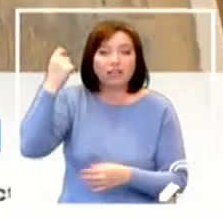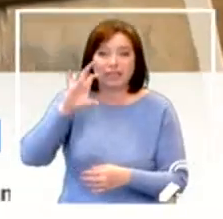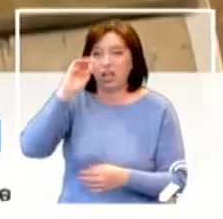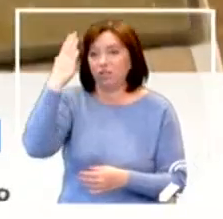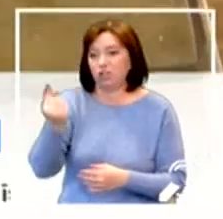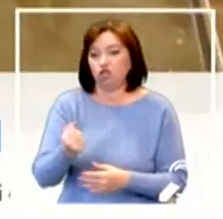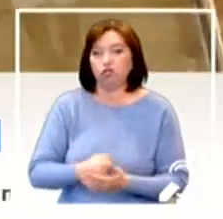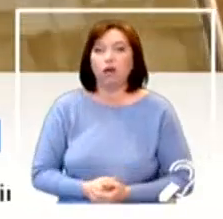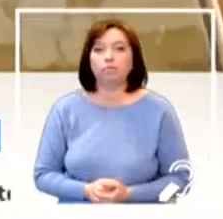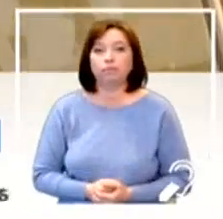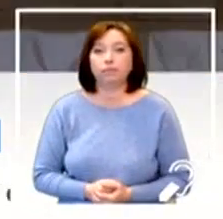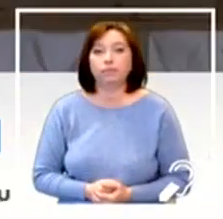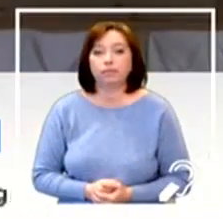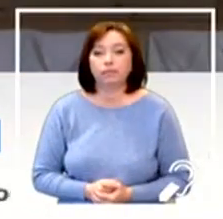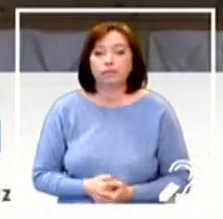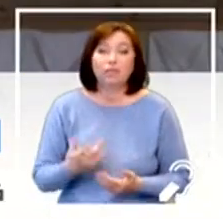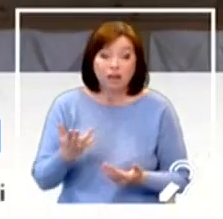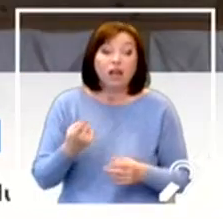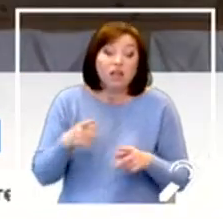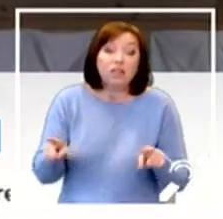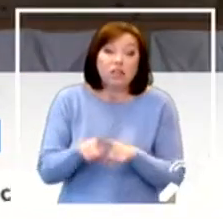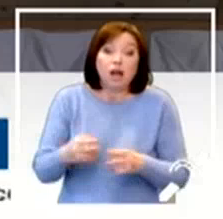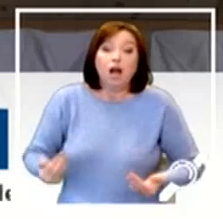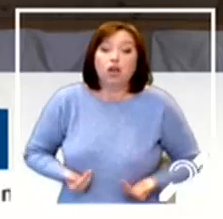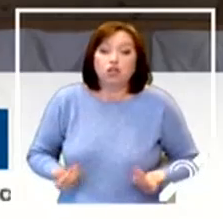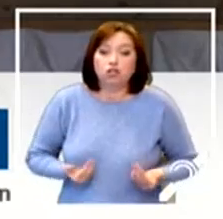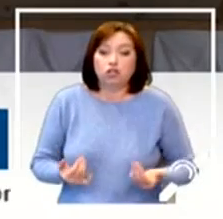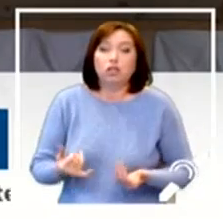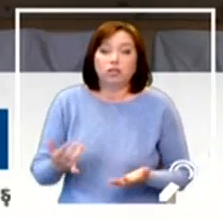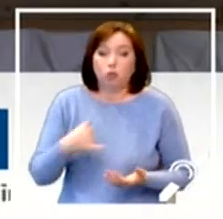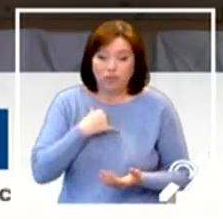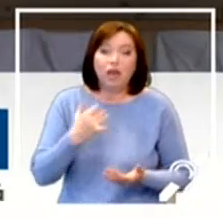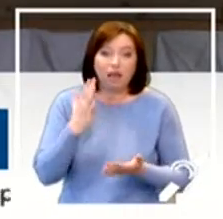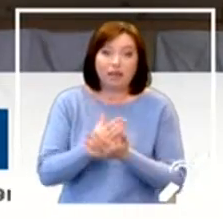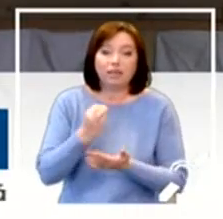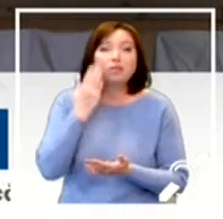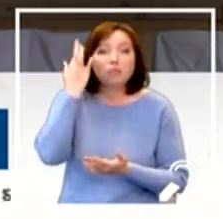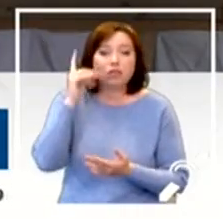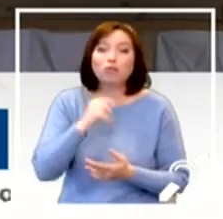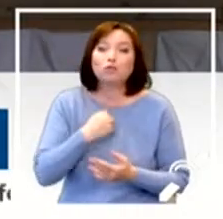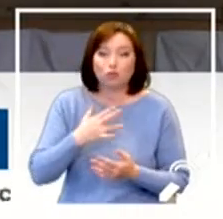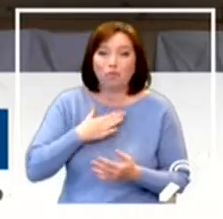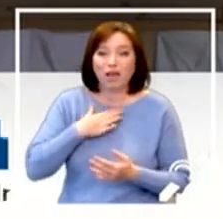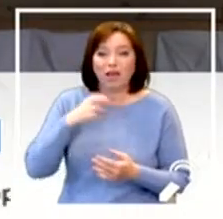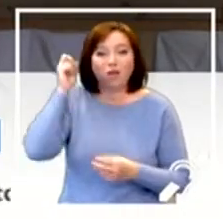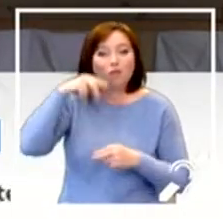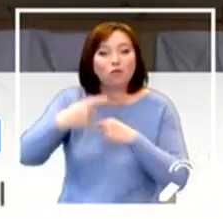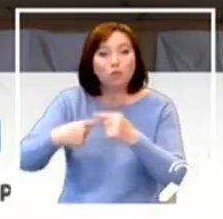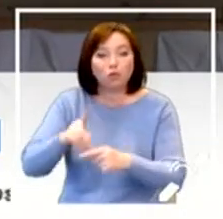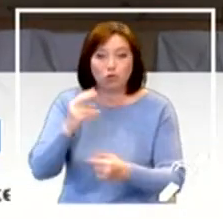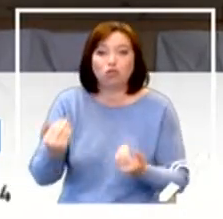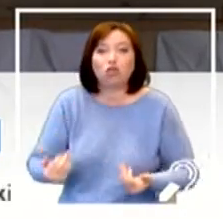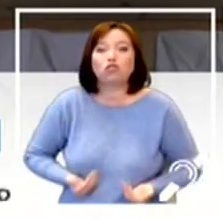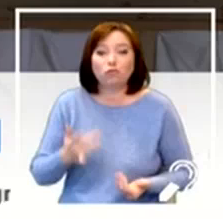Statele Unite ale Americii. În viața asta mai am un vis. Aș vrea ca nepoții mei, care trăiesc acum